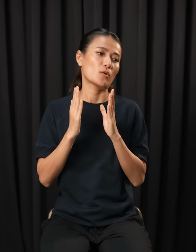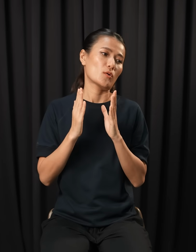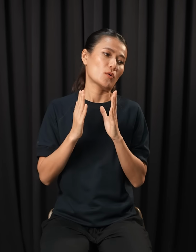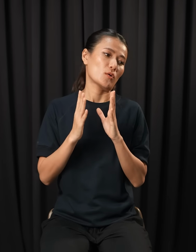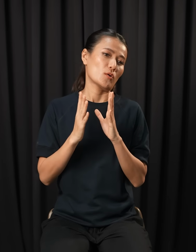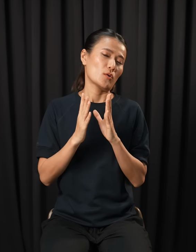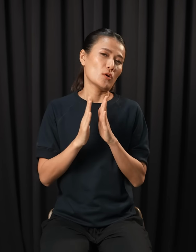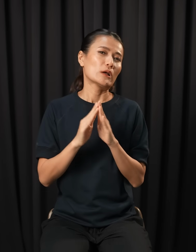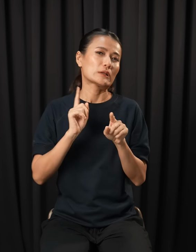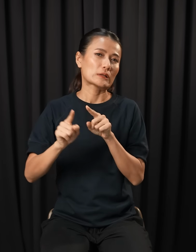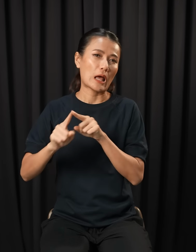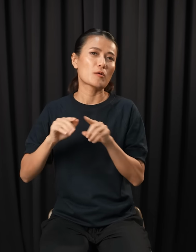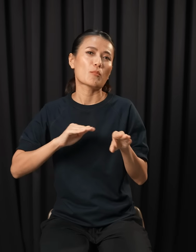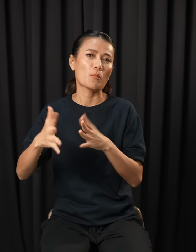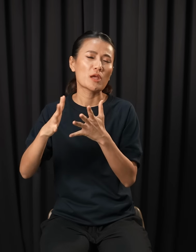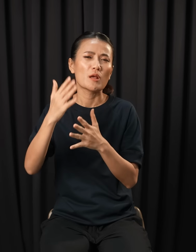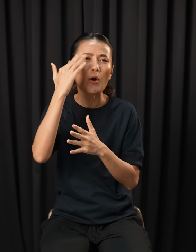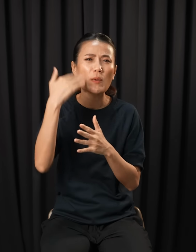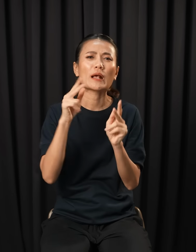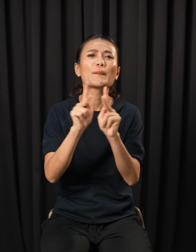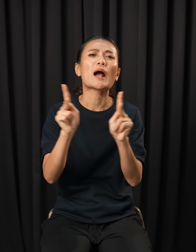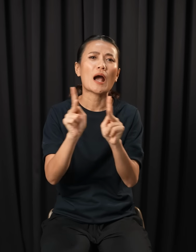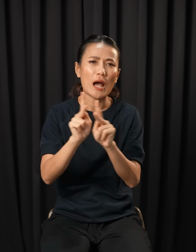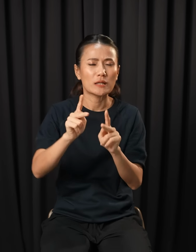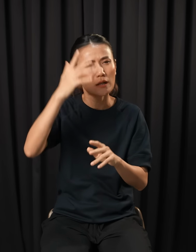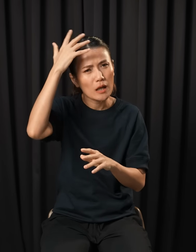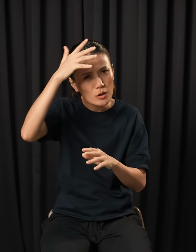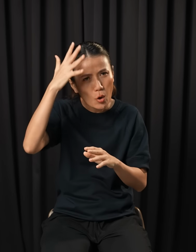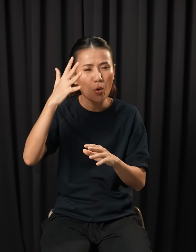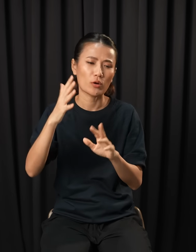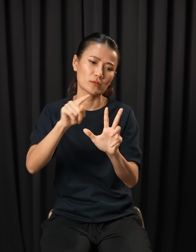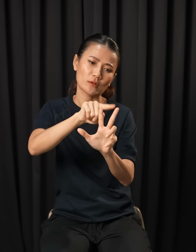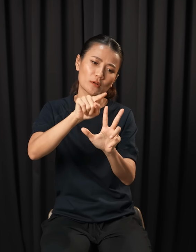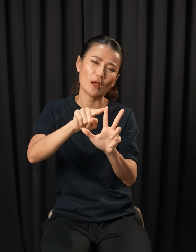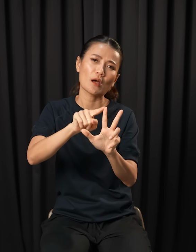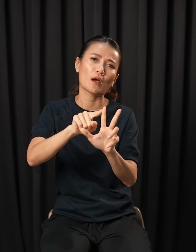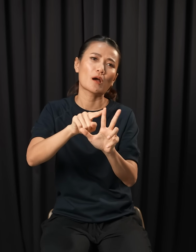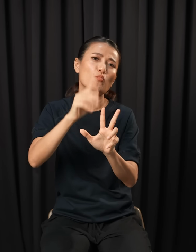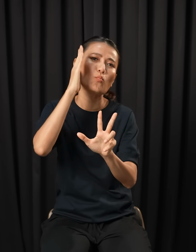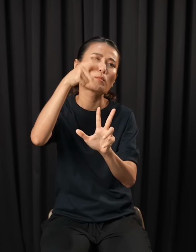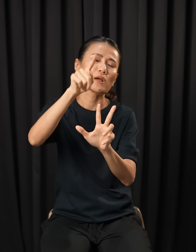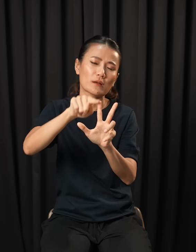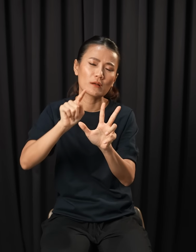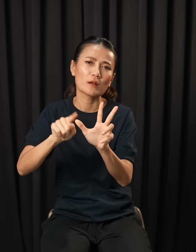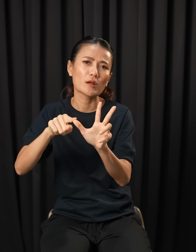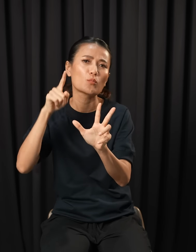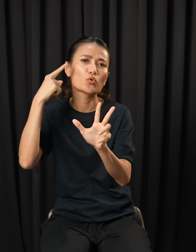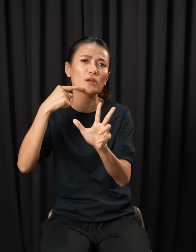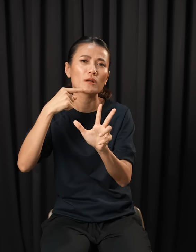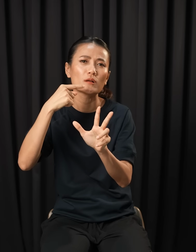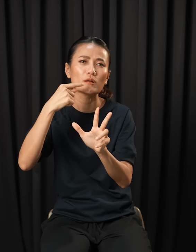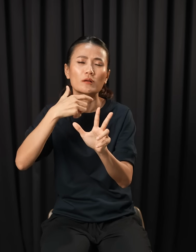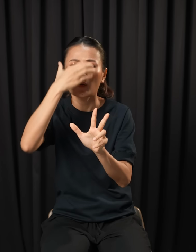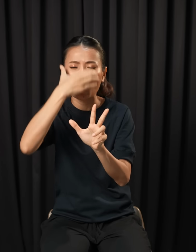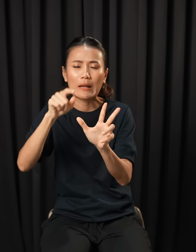สิ่งที่เกินไปแล้วก็สิ่งที่ขาดไปเนาะ okay. สิ่งที่ขาดไปก็คือคุณธนาธรคุณปิยะบุตรและกรรมการบริหารคนทุกคนยุบที่คนยุบพรรคไป อันนี้คือเขาไม่สามารถจะม